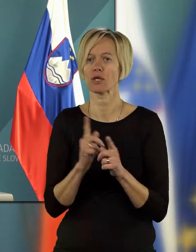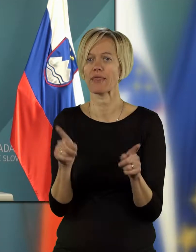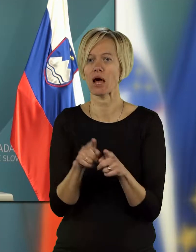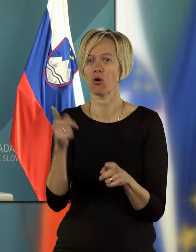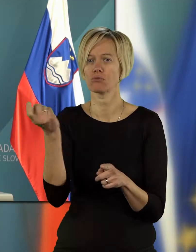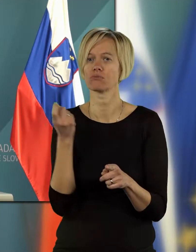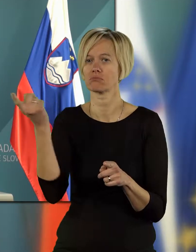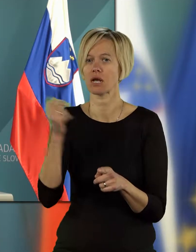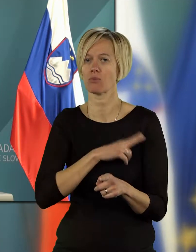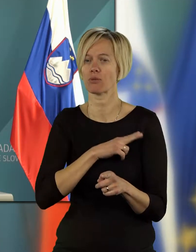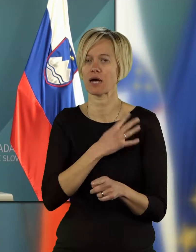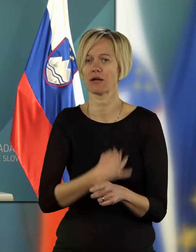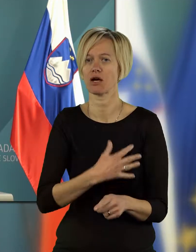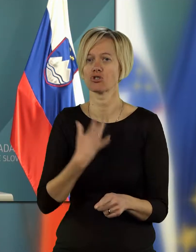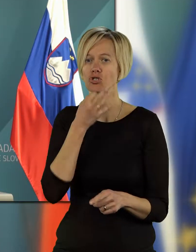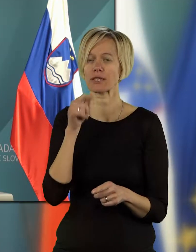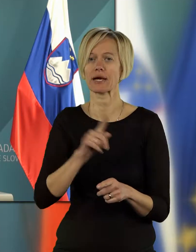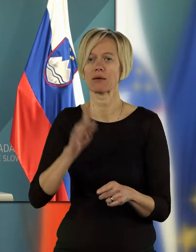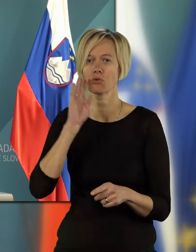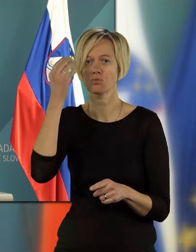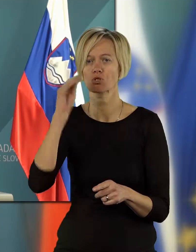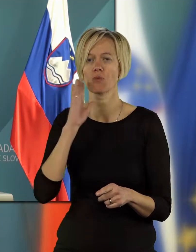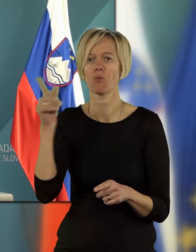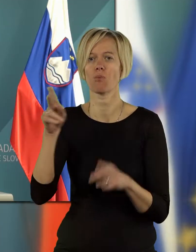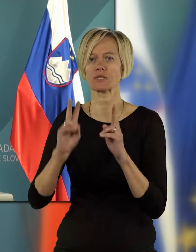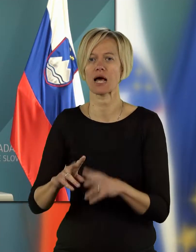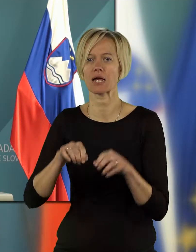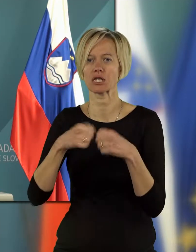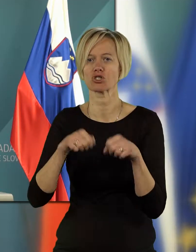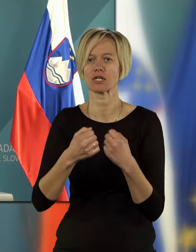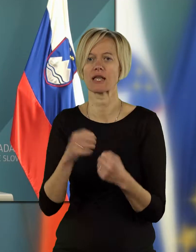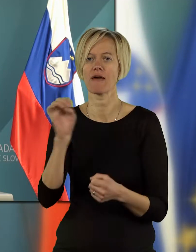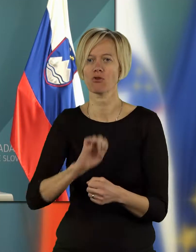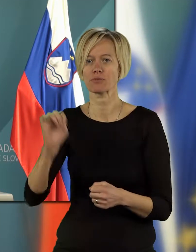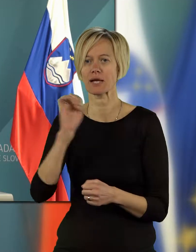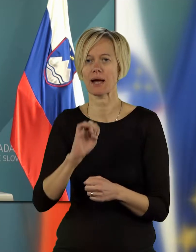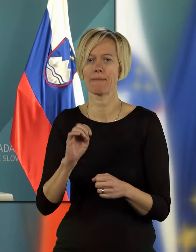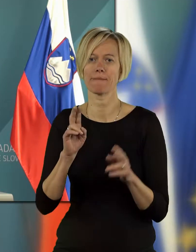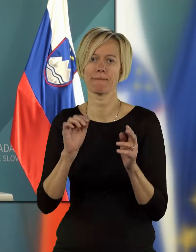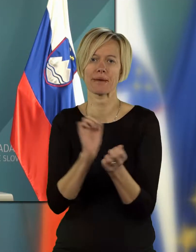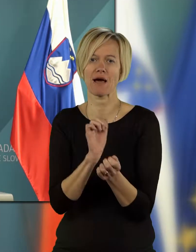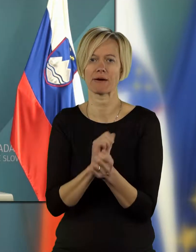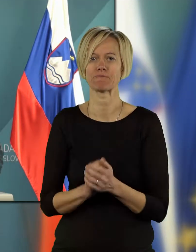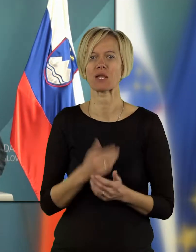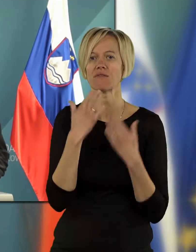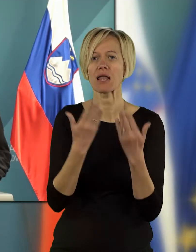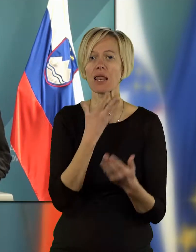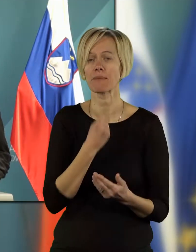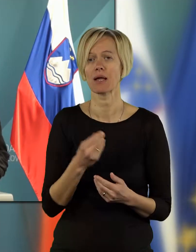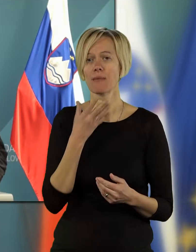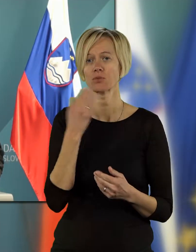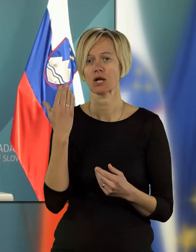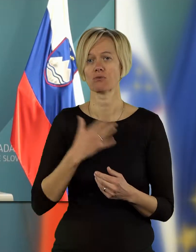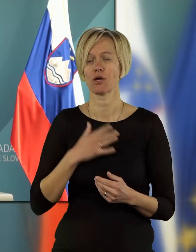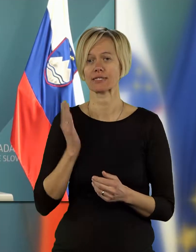enako tudi od Republike Hrvaške. Če tega ne bo spoštovala, bo postala kršiteljica evropskega prava. Hvala lepa,